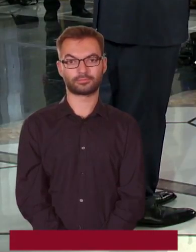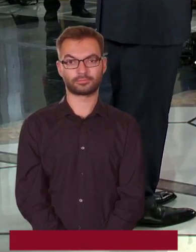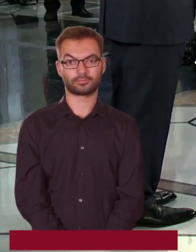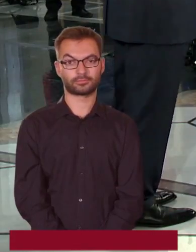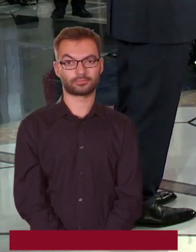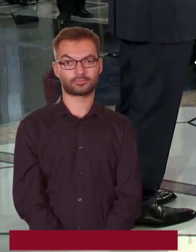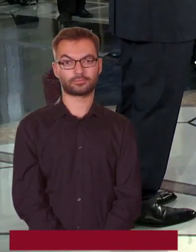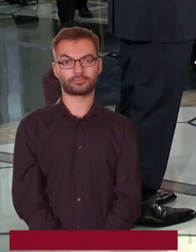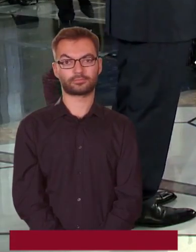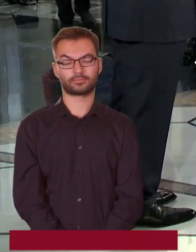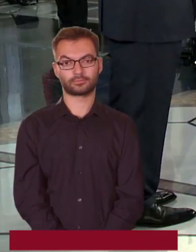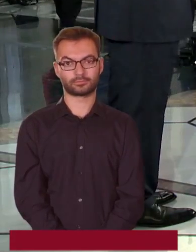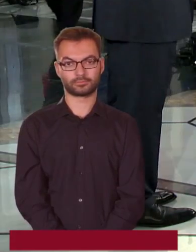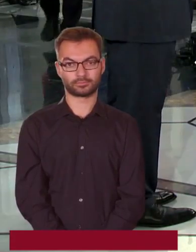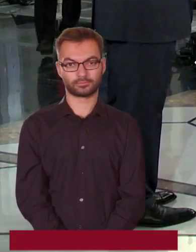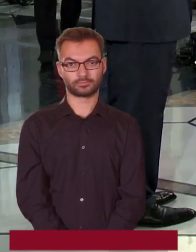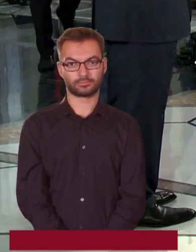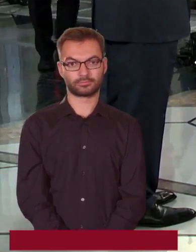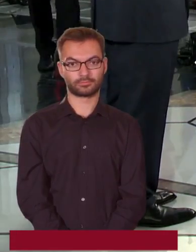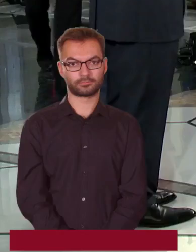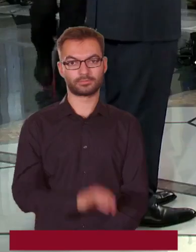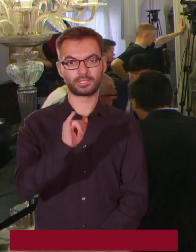Poproszę panią Izabelę Helenę Kloc.